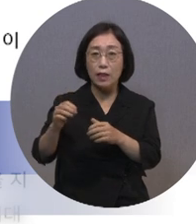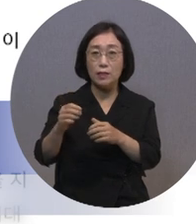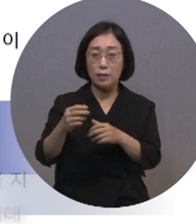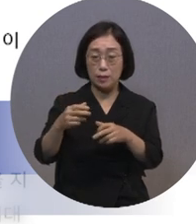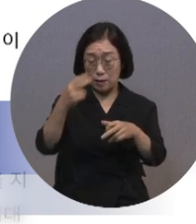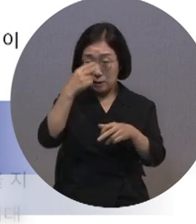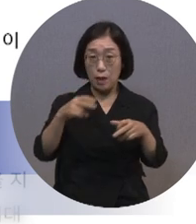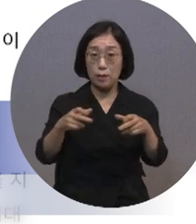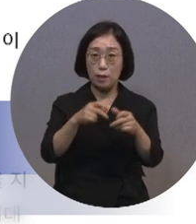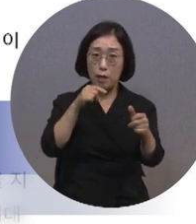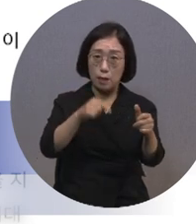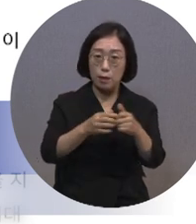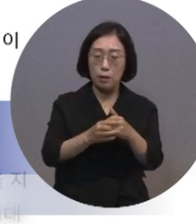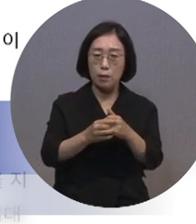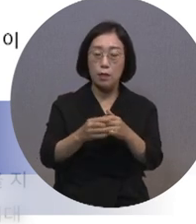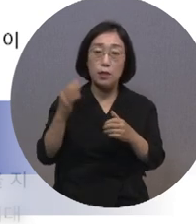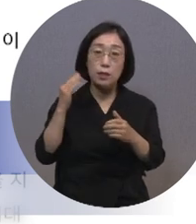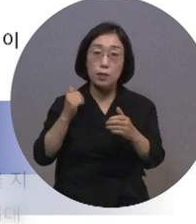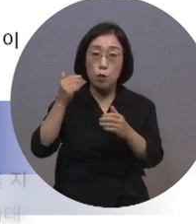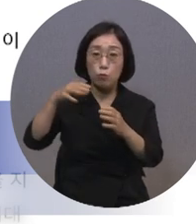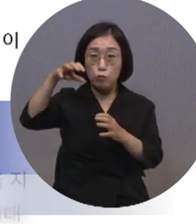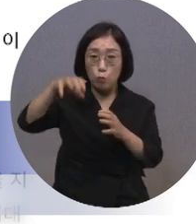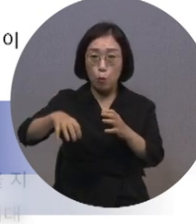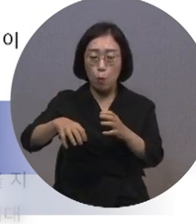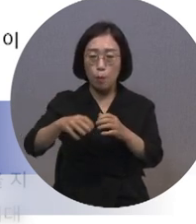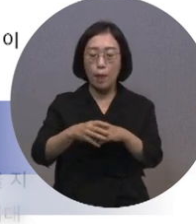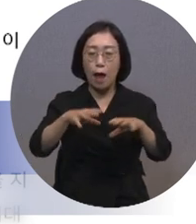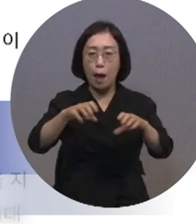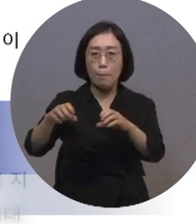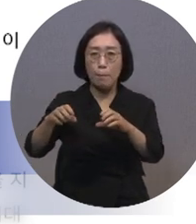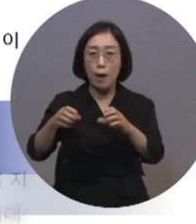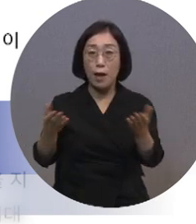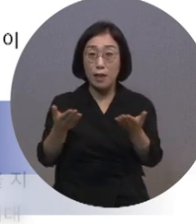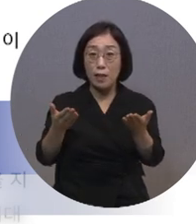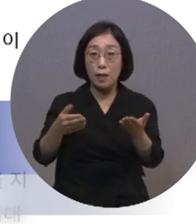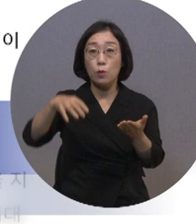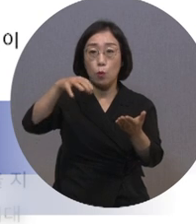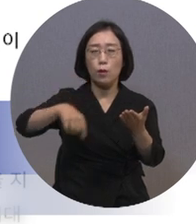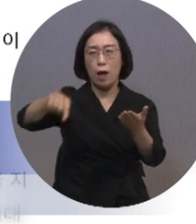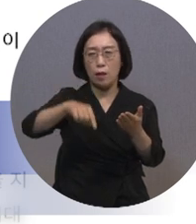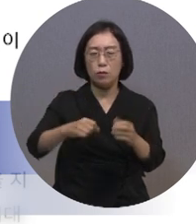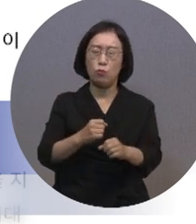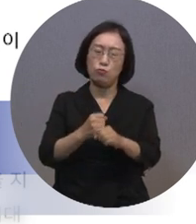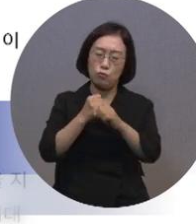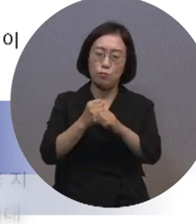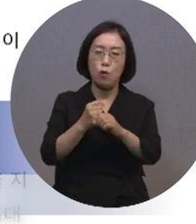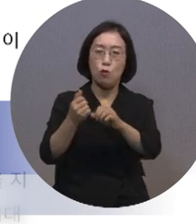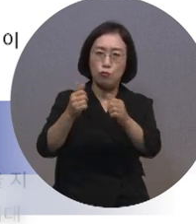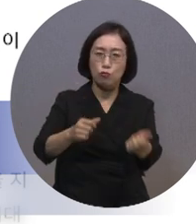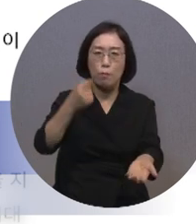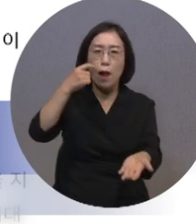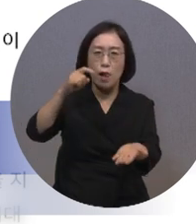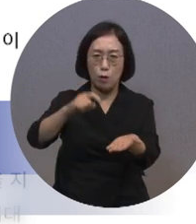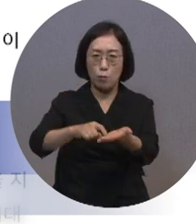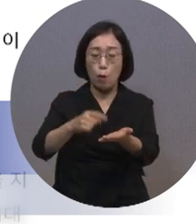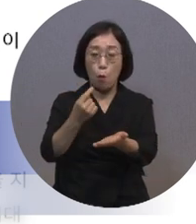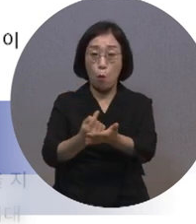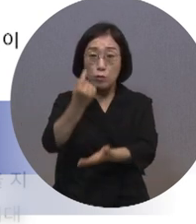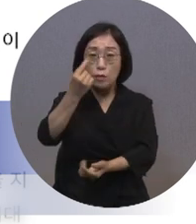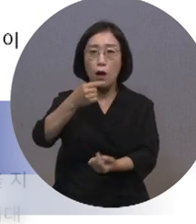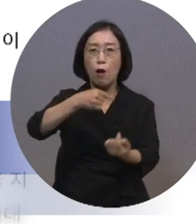운영하던 경기도 의정부시이 안마 원에서 숨진 채 발견됐습니다 장시는 홀로 안마원